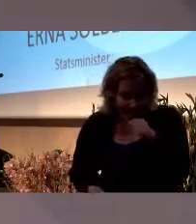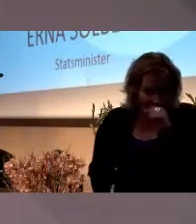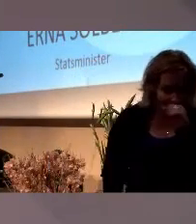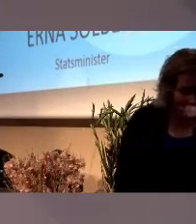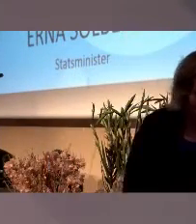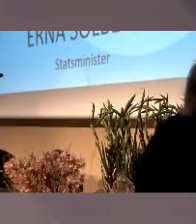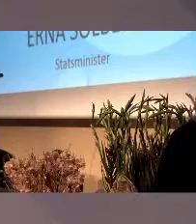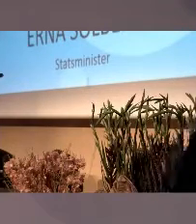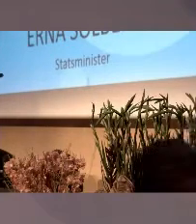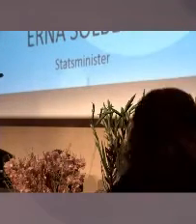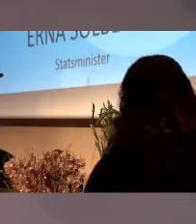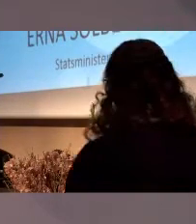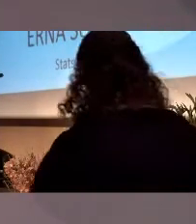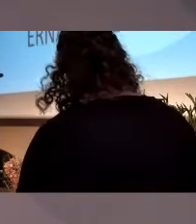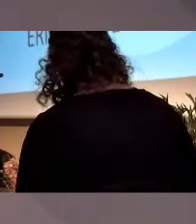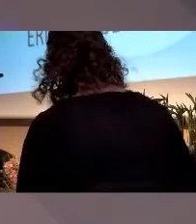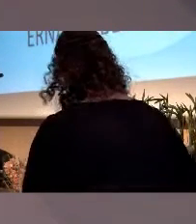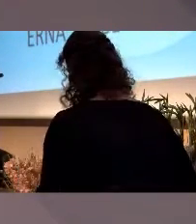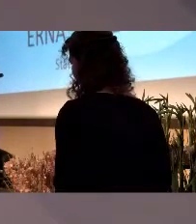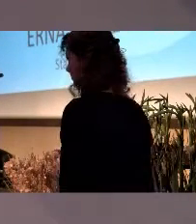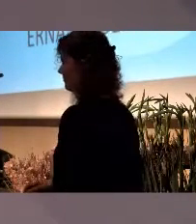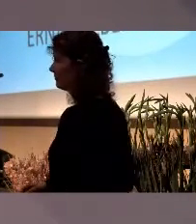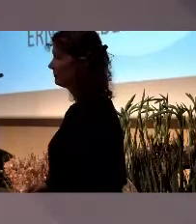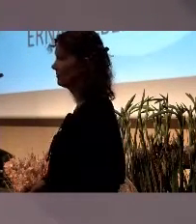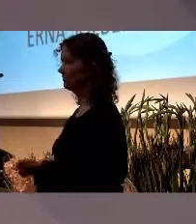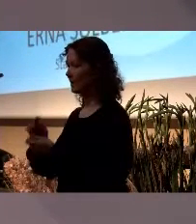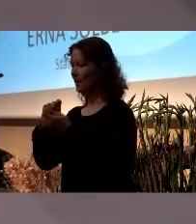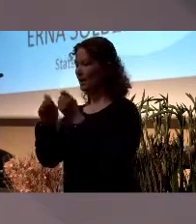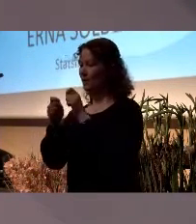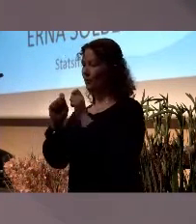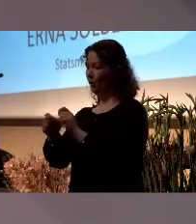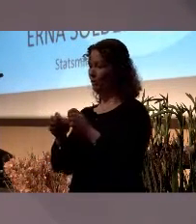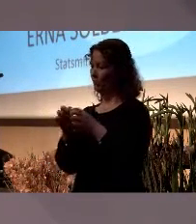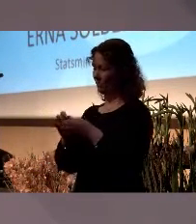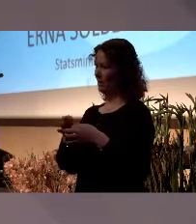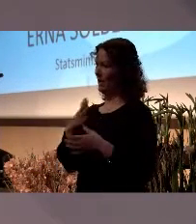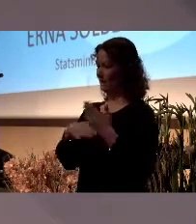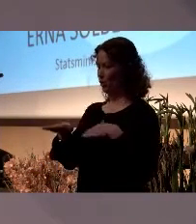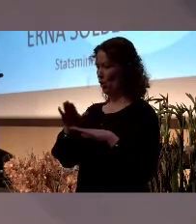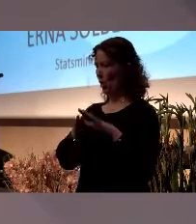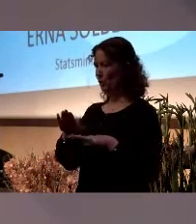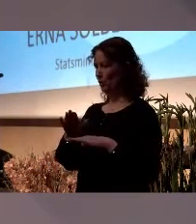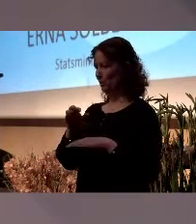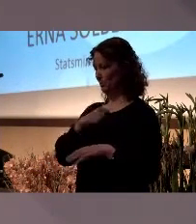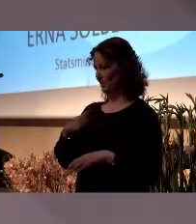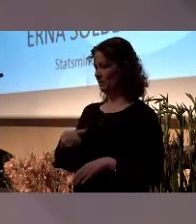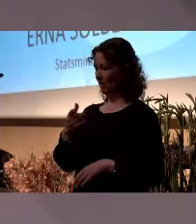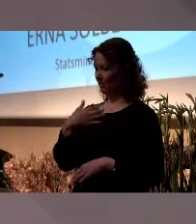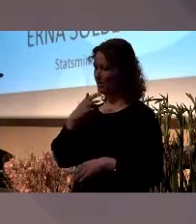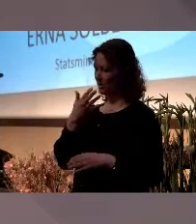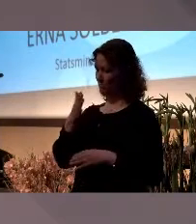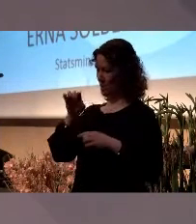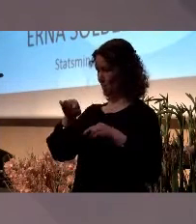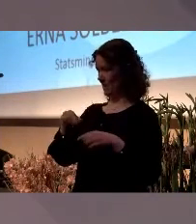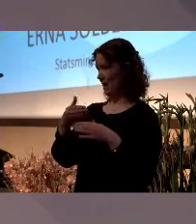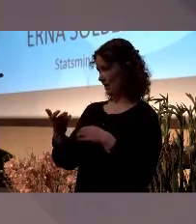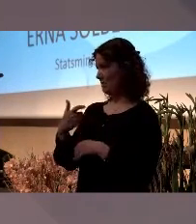når køene er der. Disse reformene kommer helse- og omsorgsministeren til å snakke mer om etter